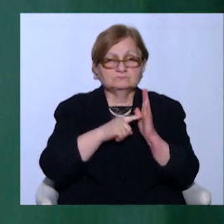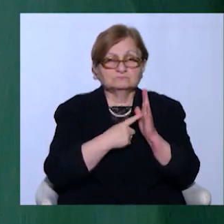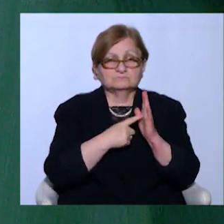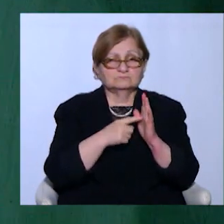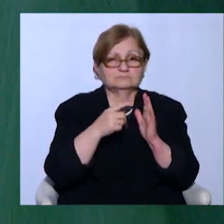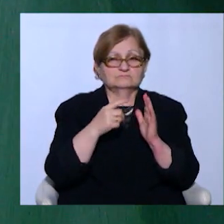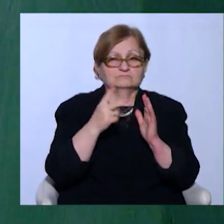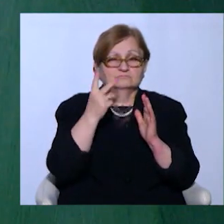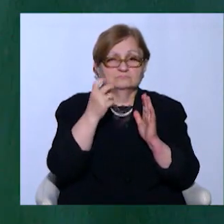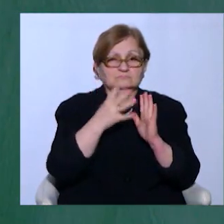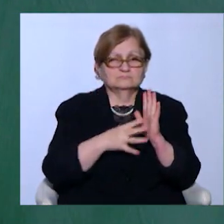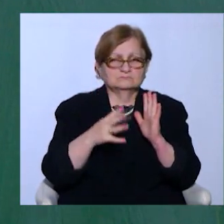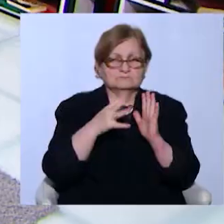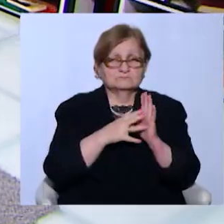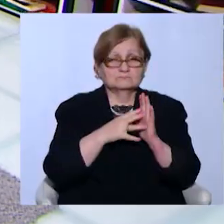2x299-ის კვადრატი.